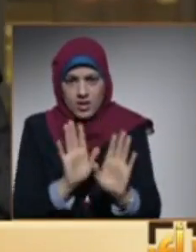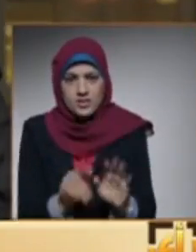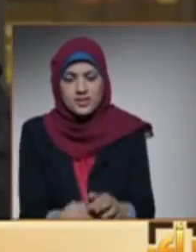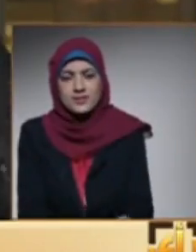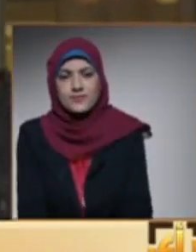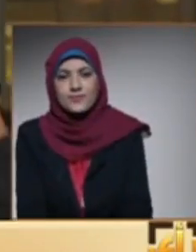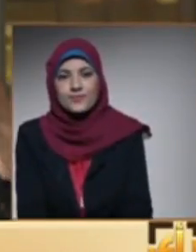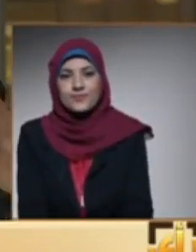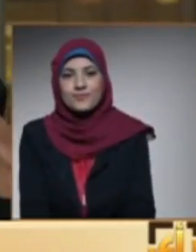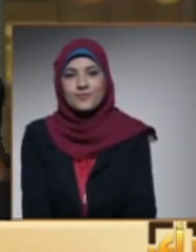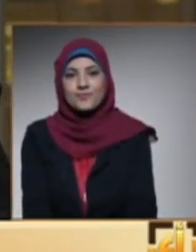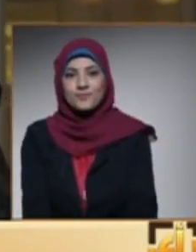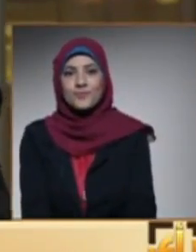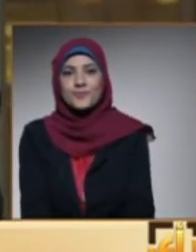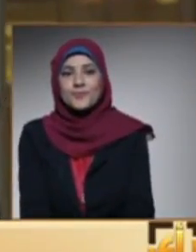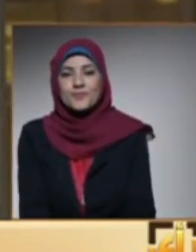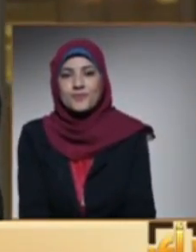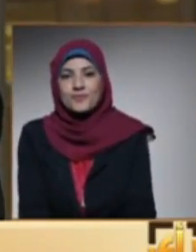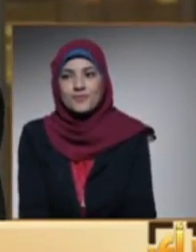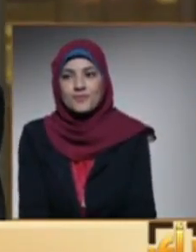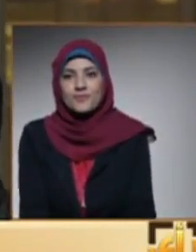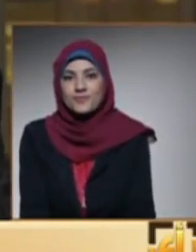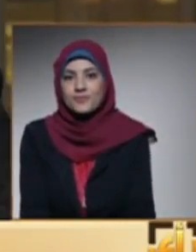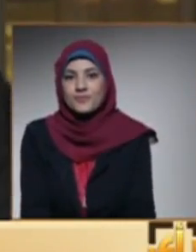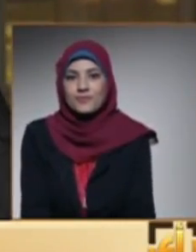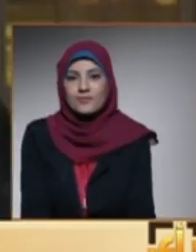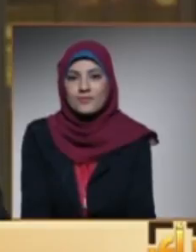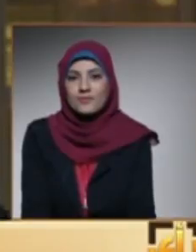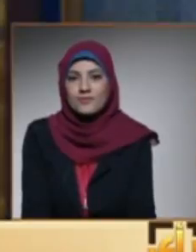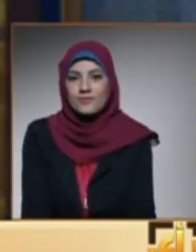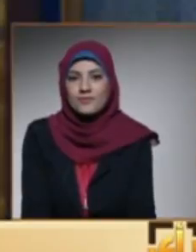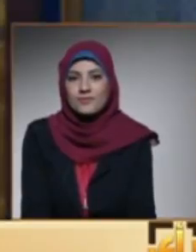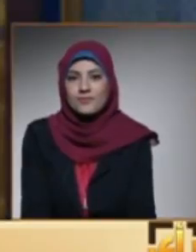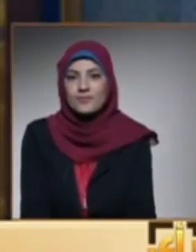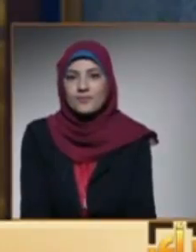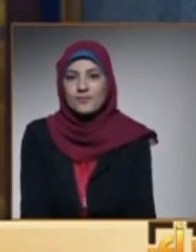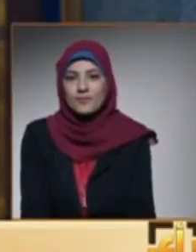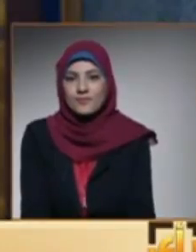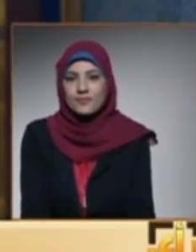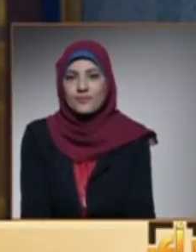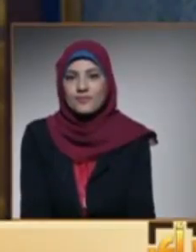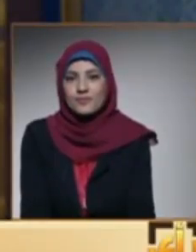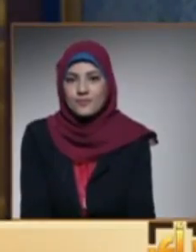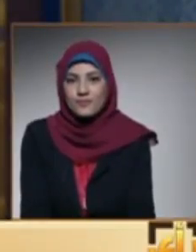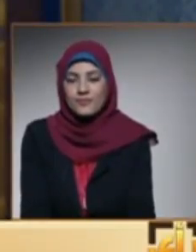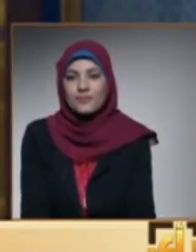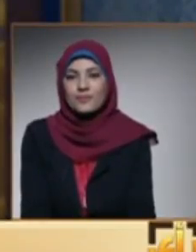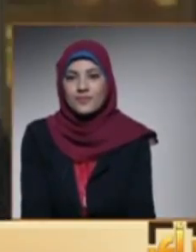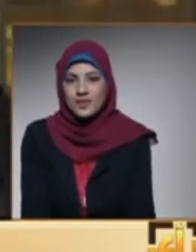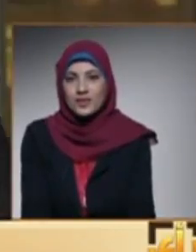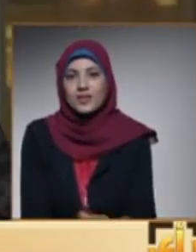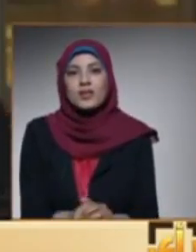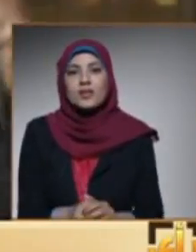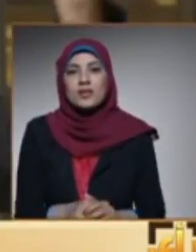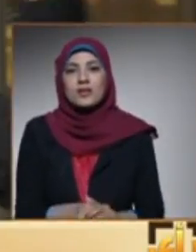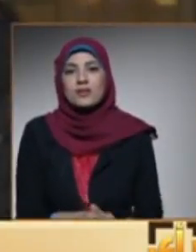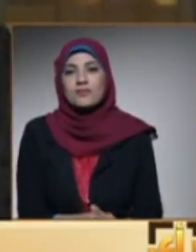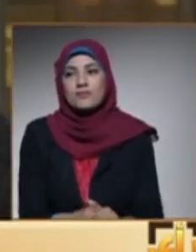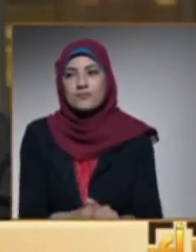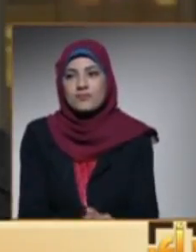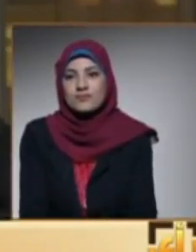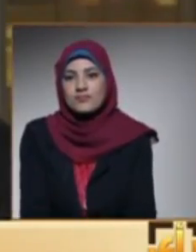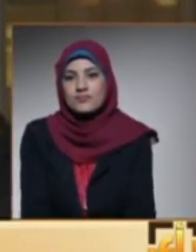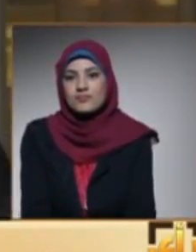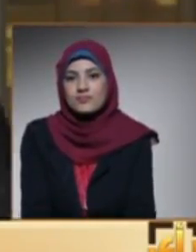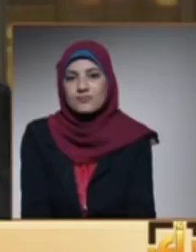انا شايف دلوقتي ان في ناس كتير قوي، طبعا ما فيش مجموعات كلهم افراد لنفسها، هي بتحاول ان هي تشير